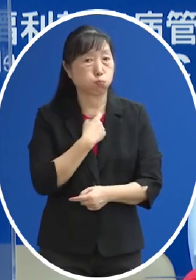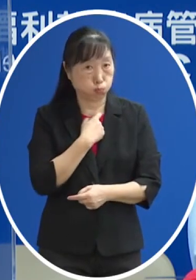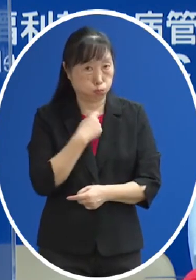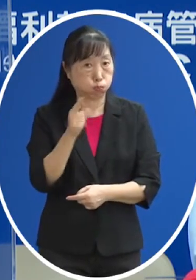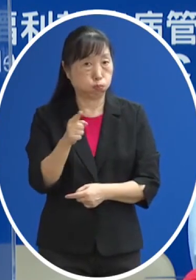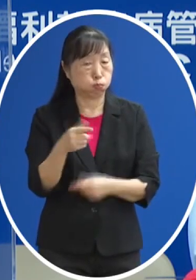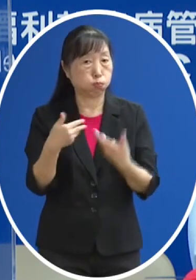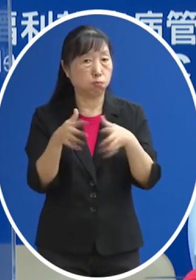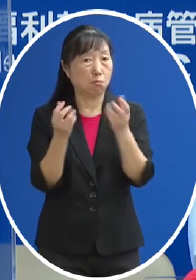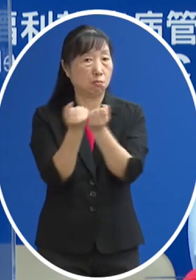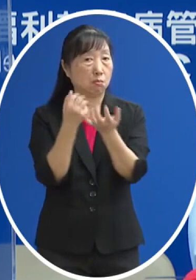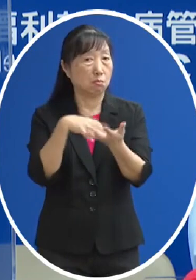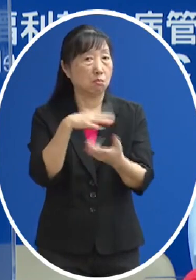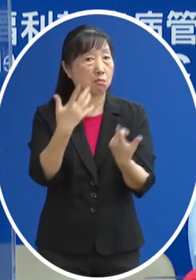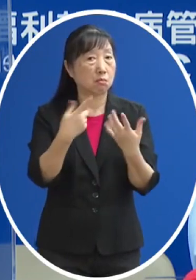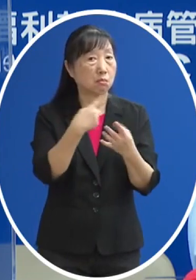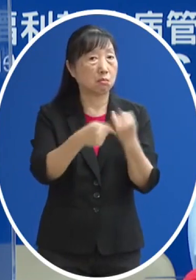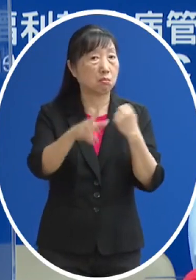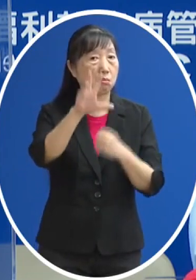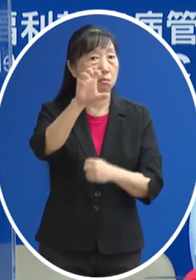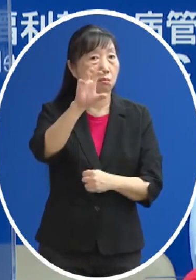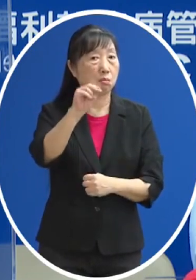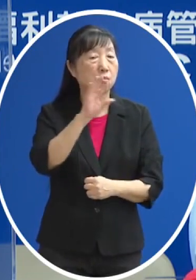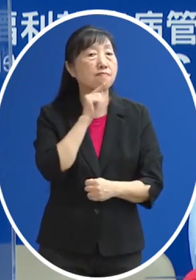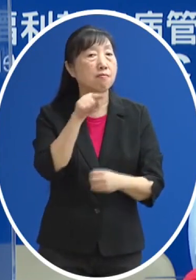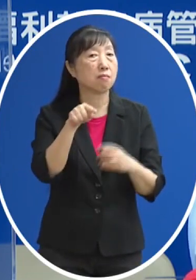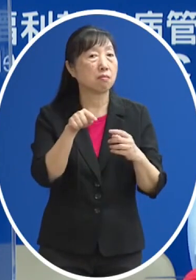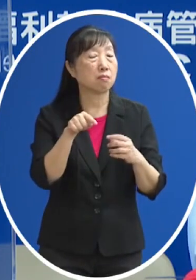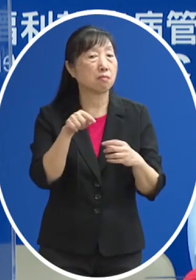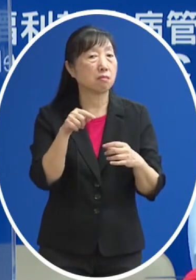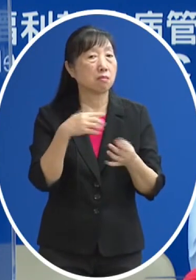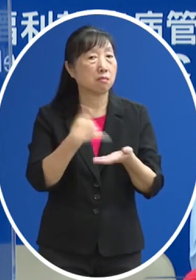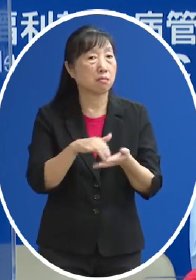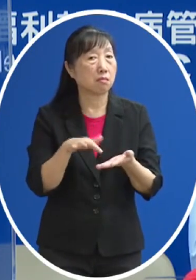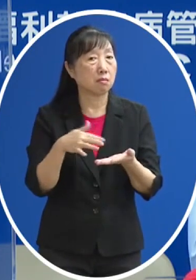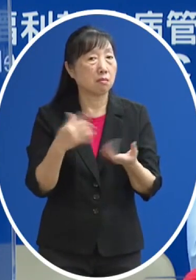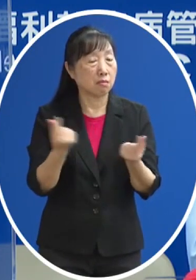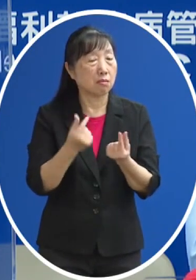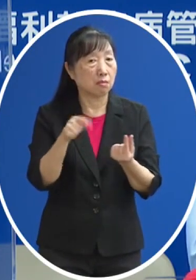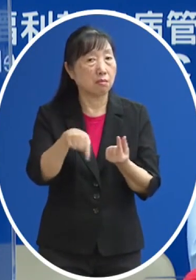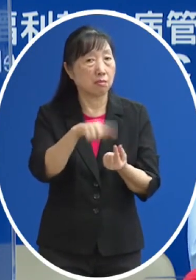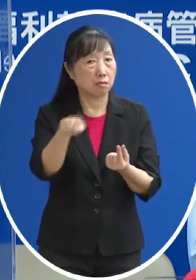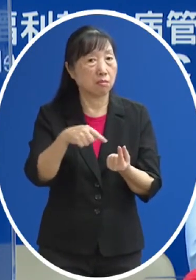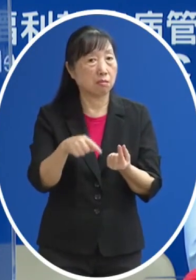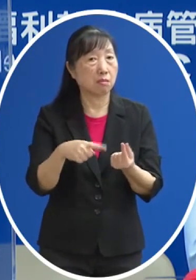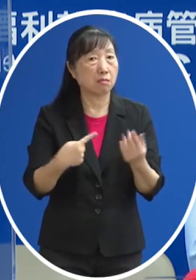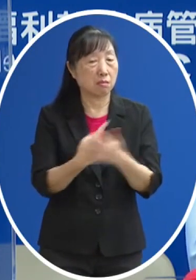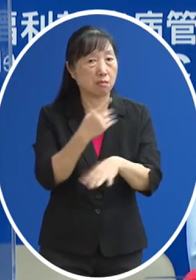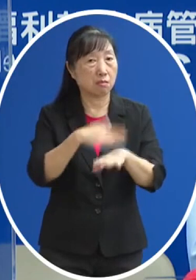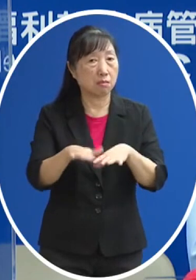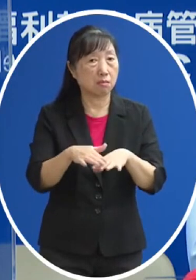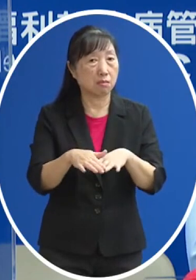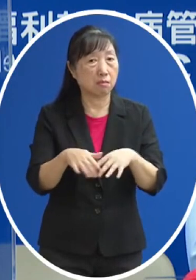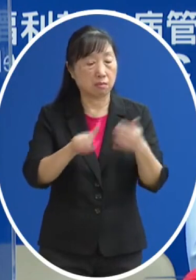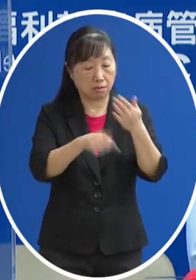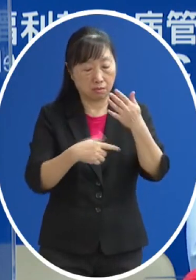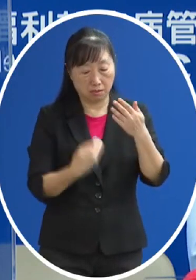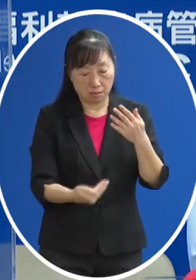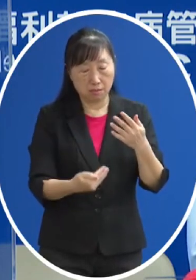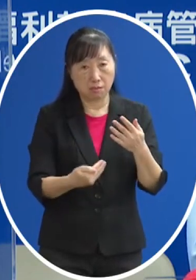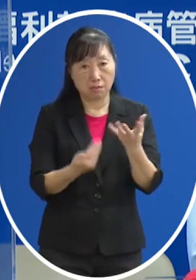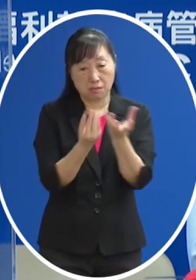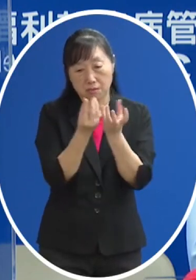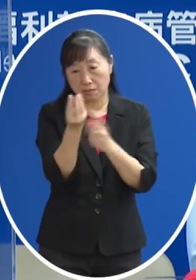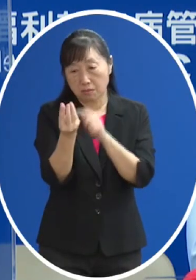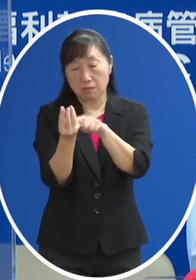纳的，我大概好像有88万人，所以基本上大概只会打到第9类的一部分，